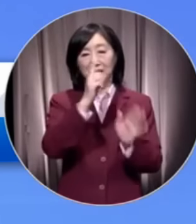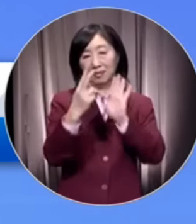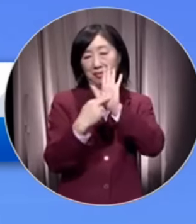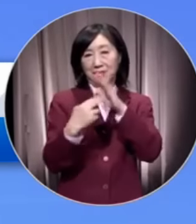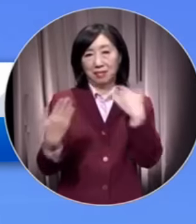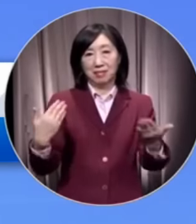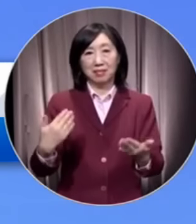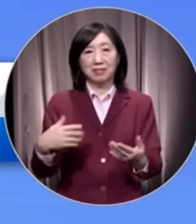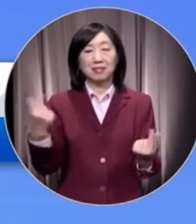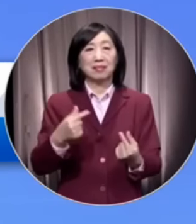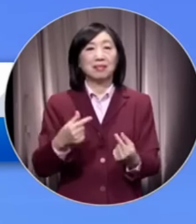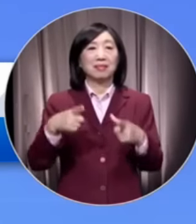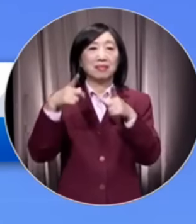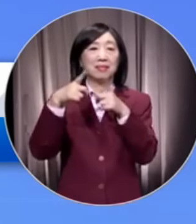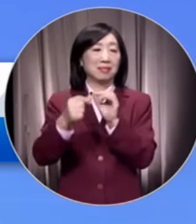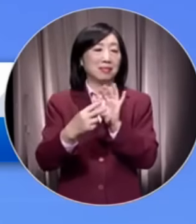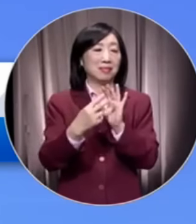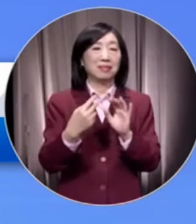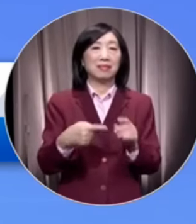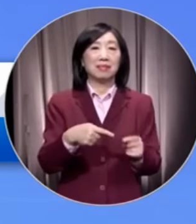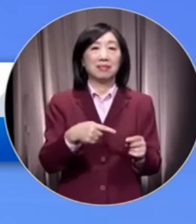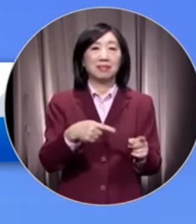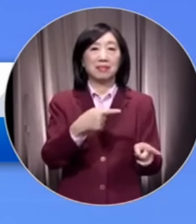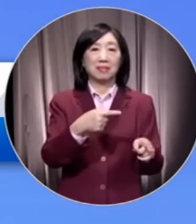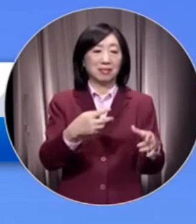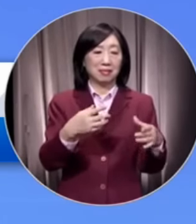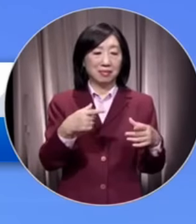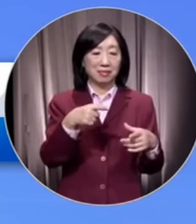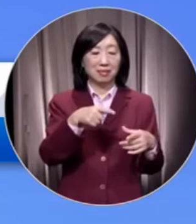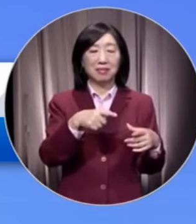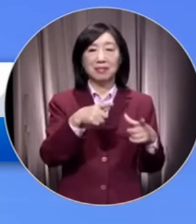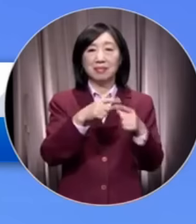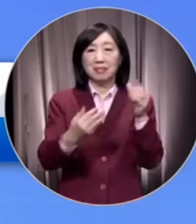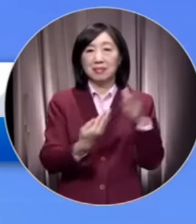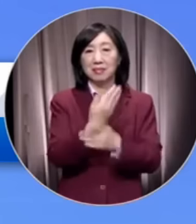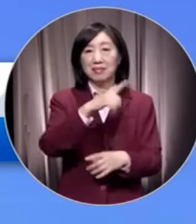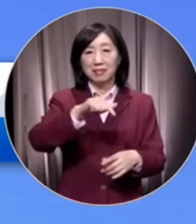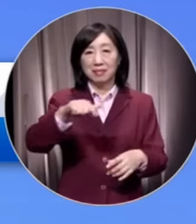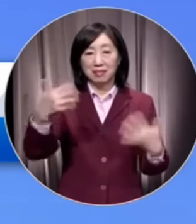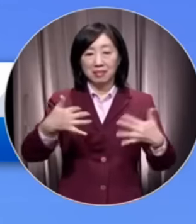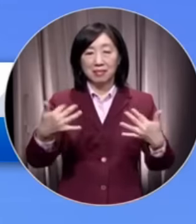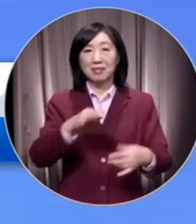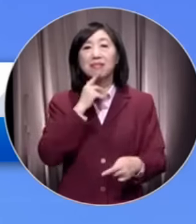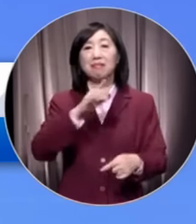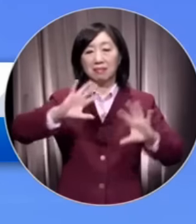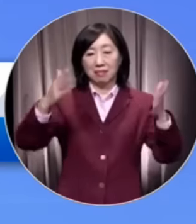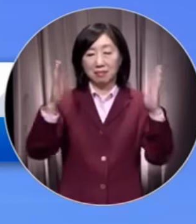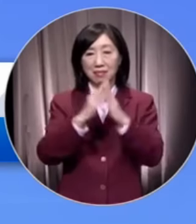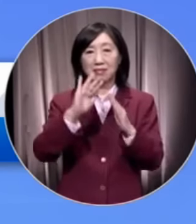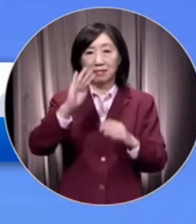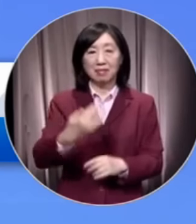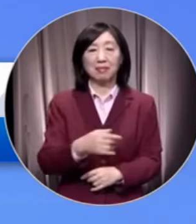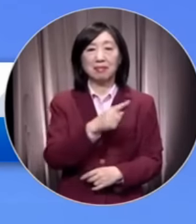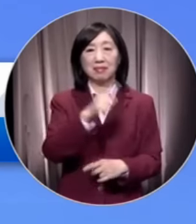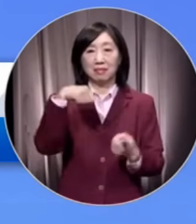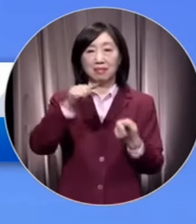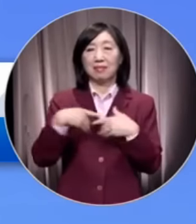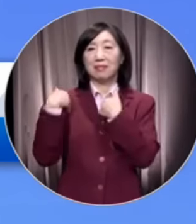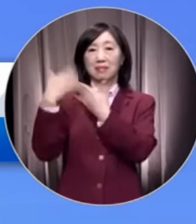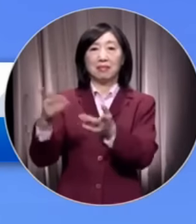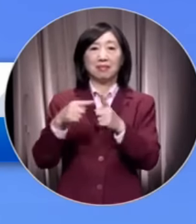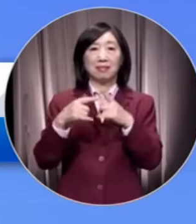多的日产的问题，那是国产，那就是我们必须要还给人